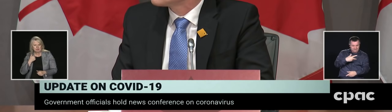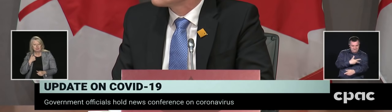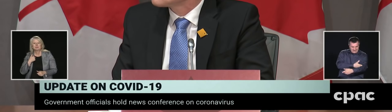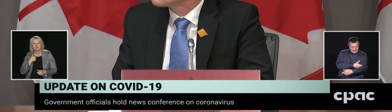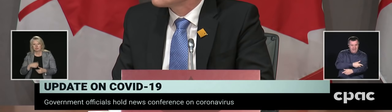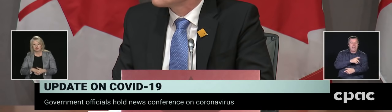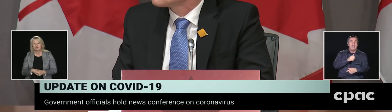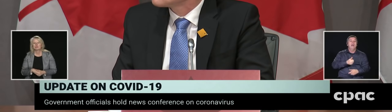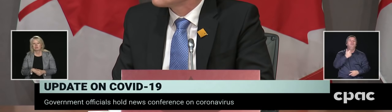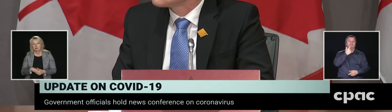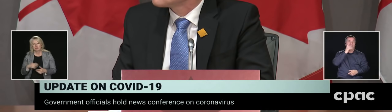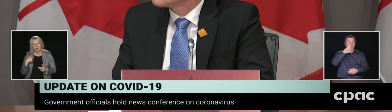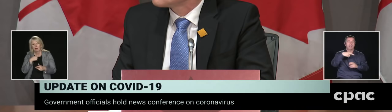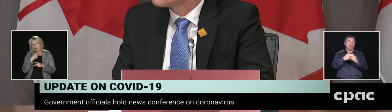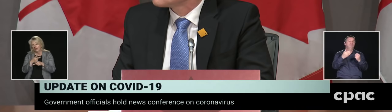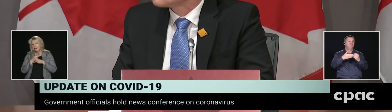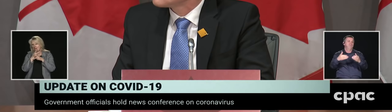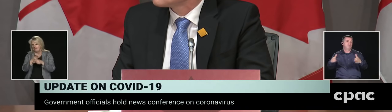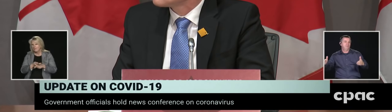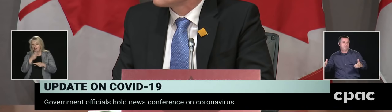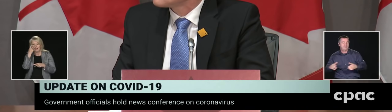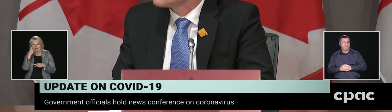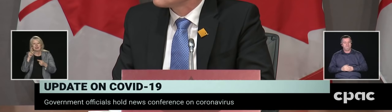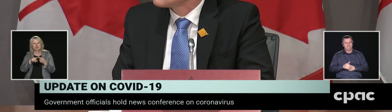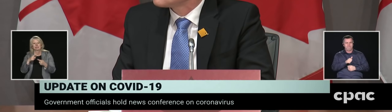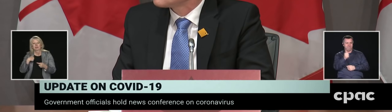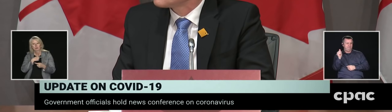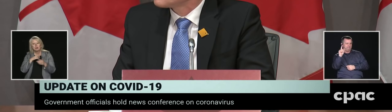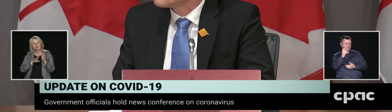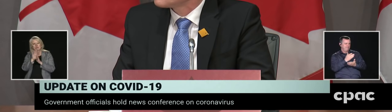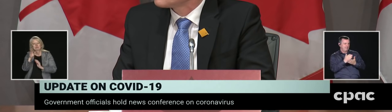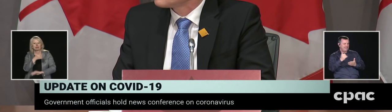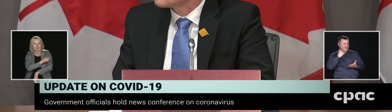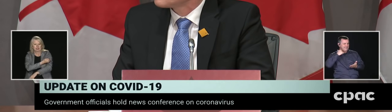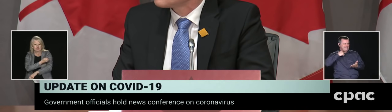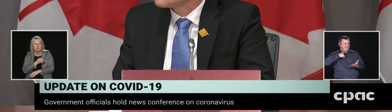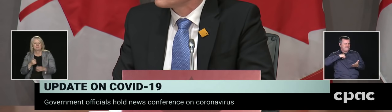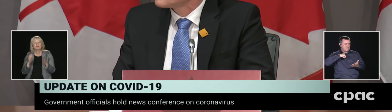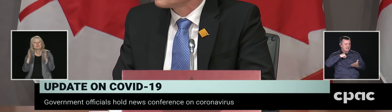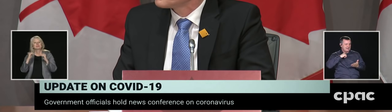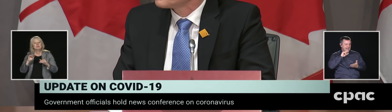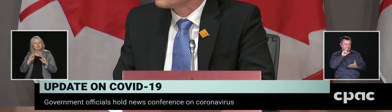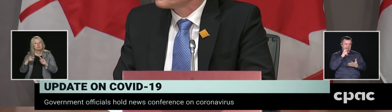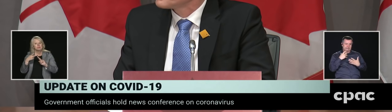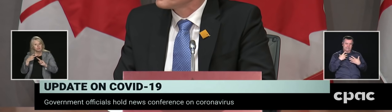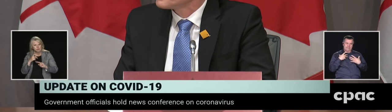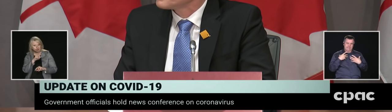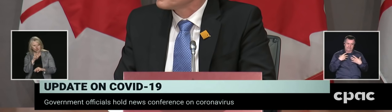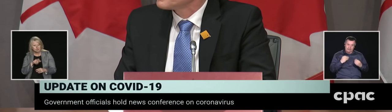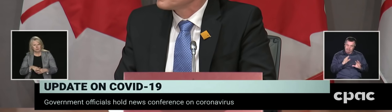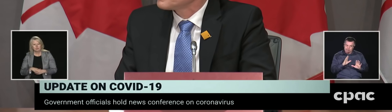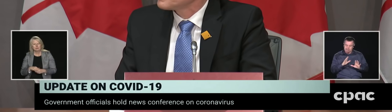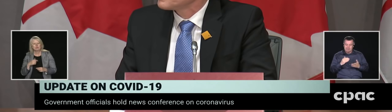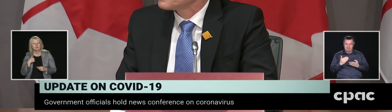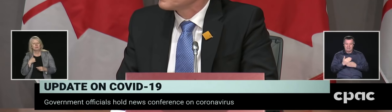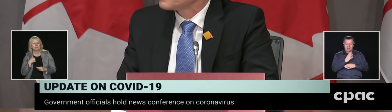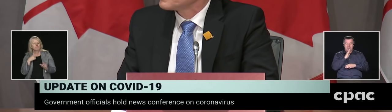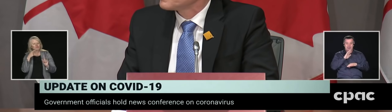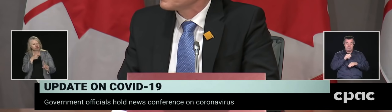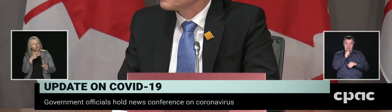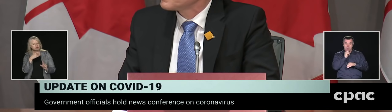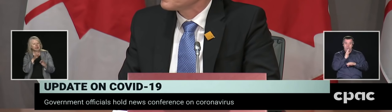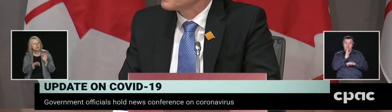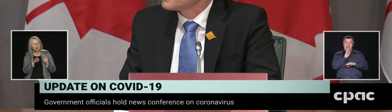OK. En question de suivi, je vais essayer d'être peut-être plus simple parce que ma question portait sur le matériel de protection puis vous n'avez pas